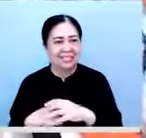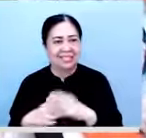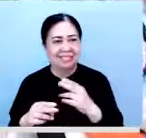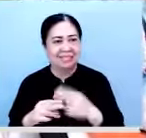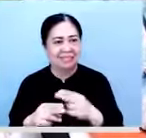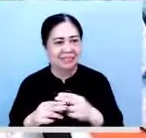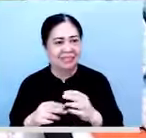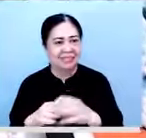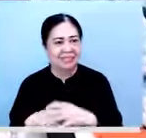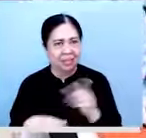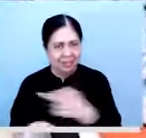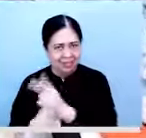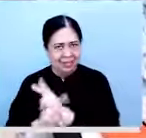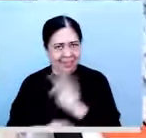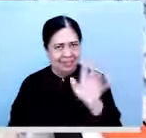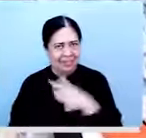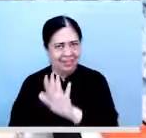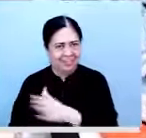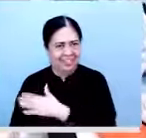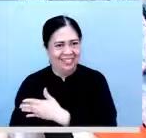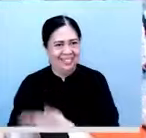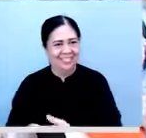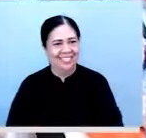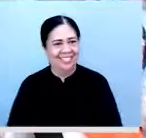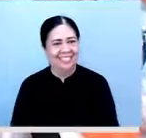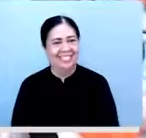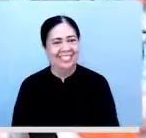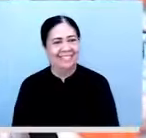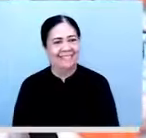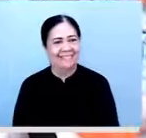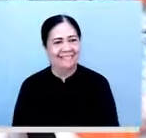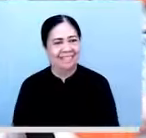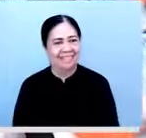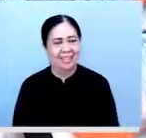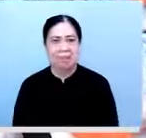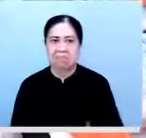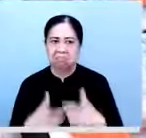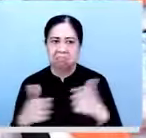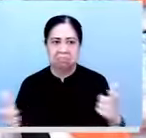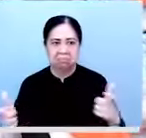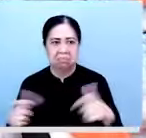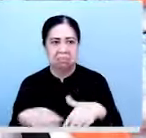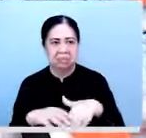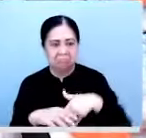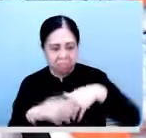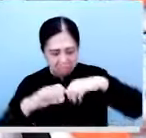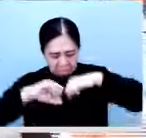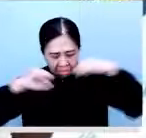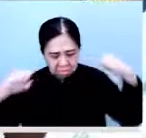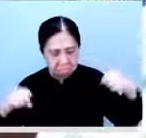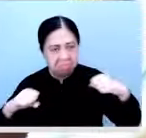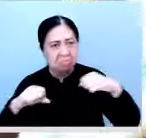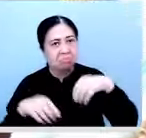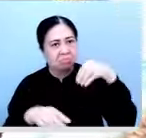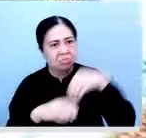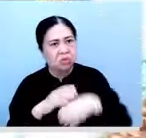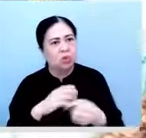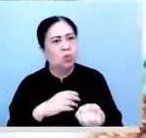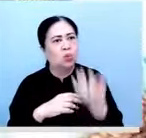Hiniram mo pa yung props, Daddy Billy. Okay, ang laki niya. Sa totoo lang ha. Ako pa man din. Yes, magkano yung